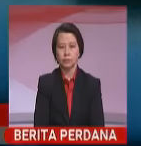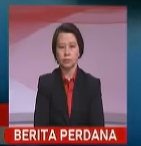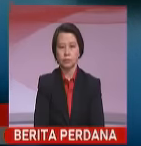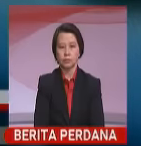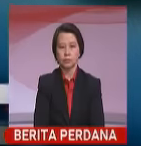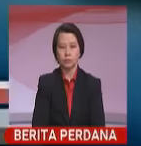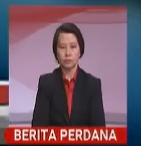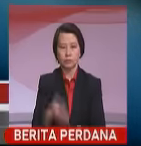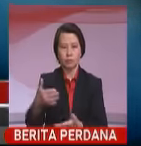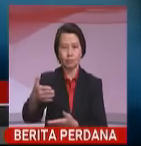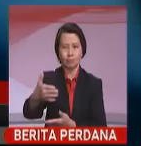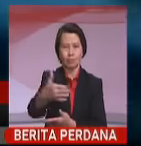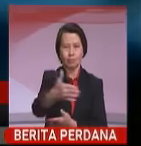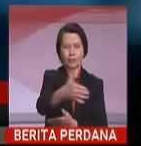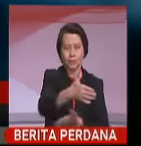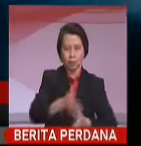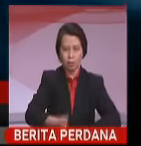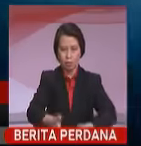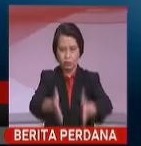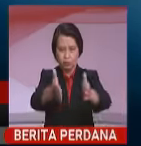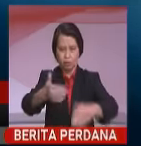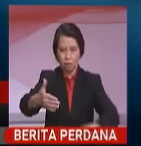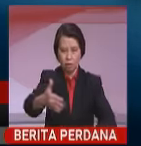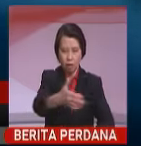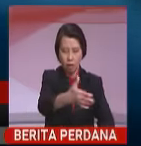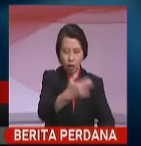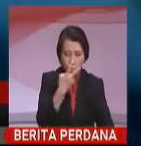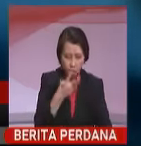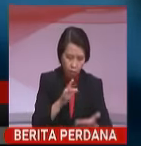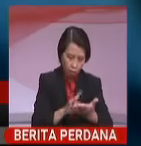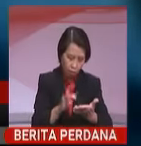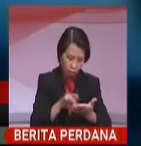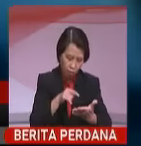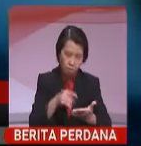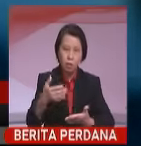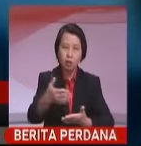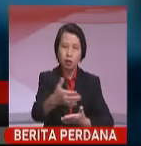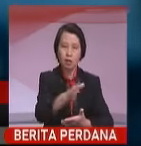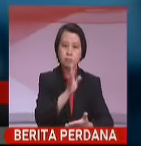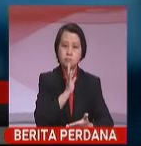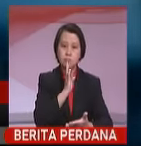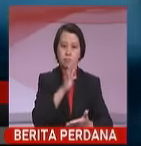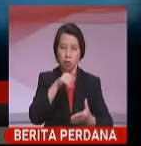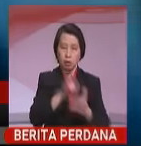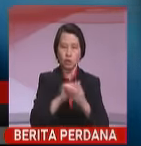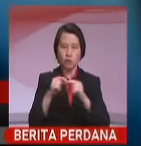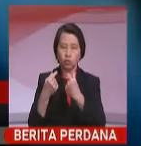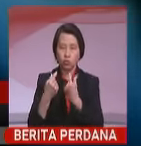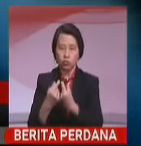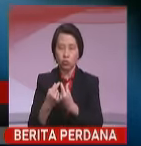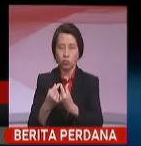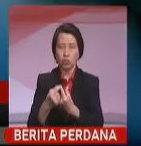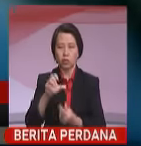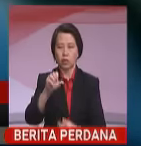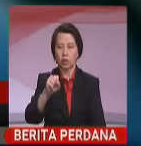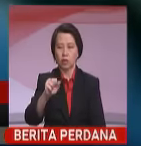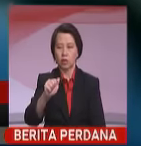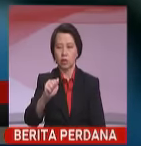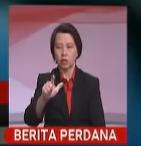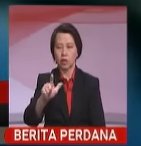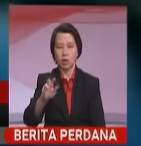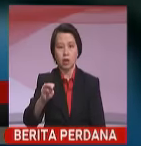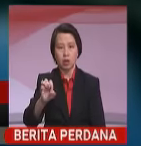Rakaman sekumpulan ikan melintasi sebuah jalan raya ini tular di media sosial. Perakam mendakwa ia adalah kumpulan ikan salmon. Tidak